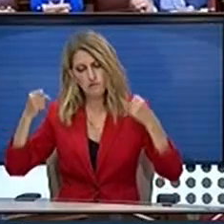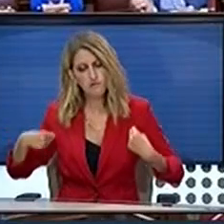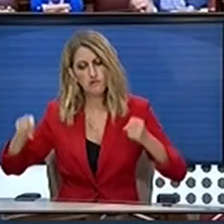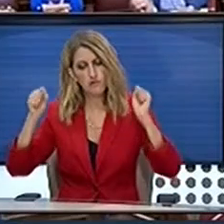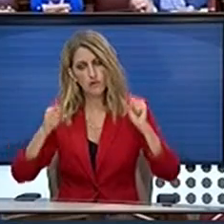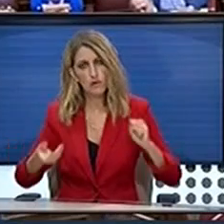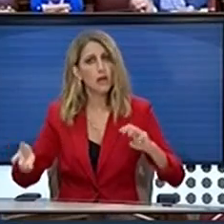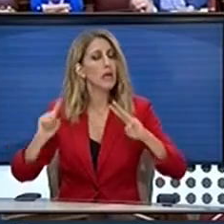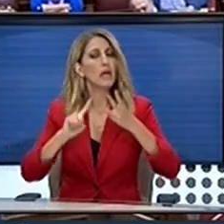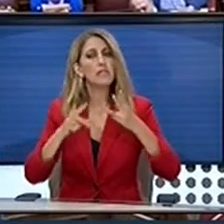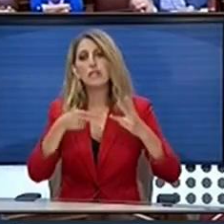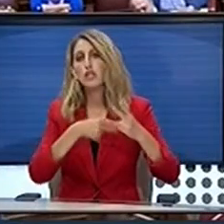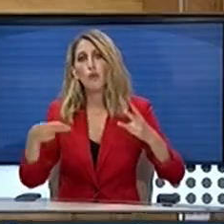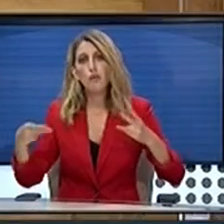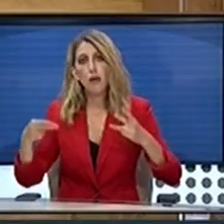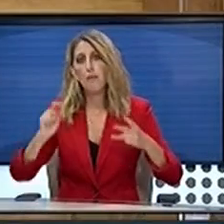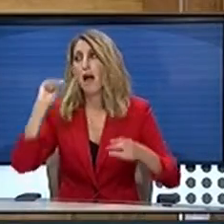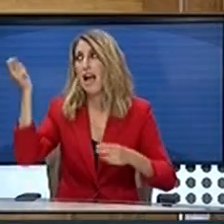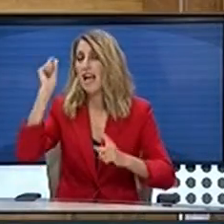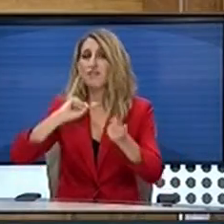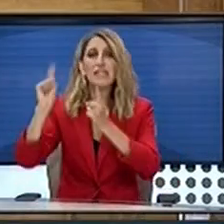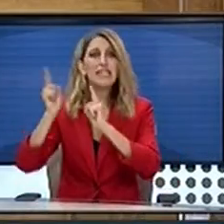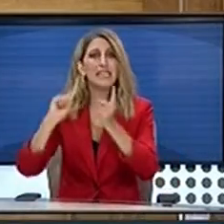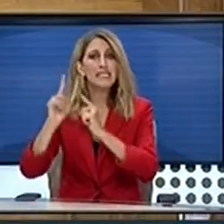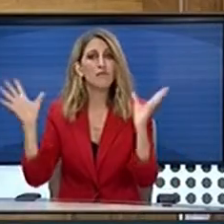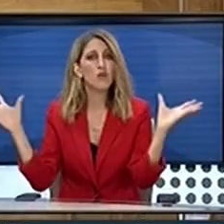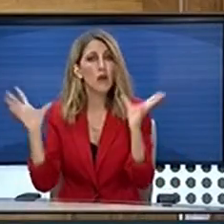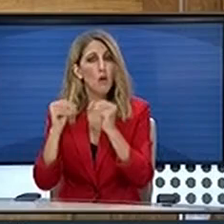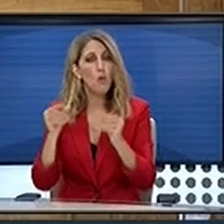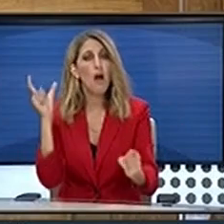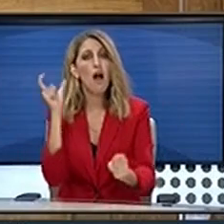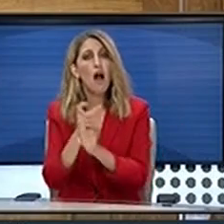Απέναντι στις εθνικές συμφωνίες για την ενίσχυση της άμυνας της χώρας.